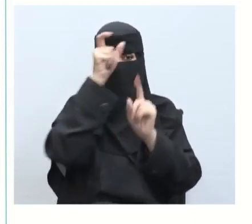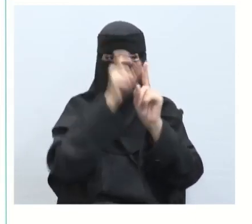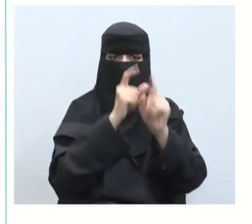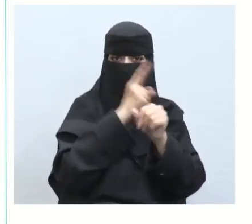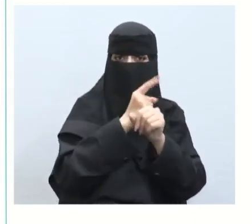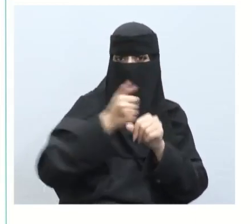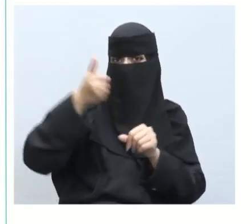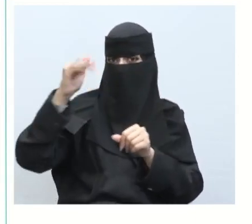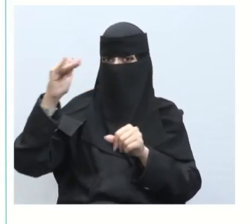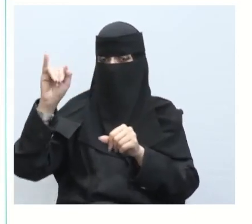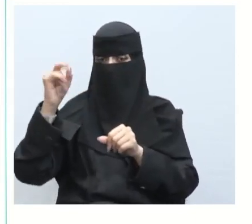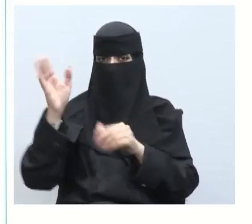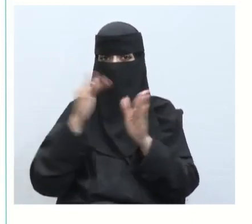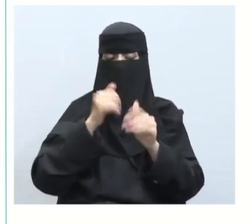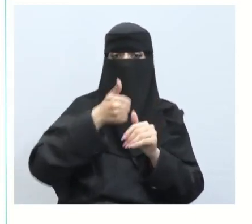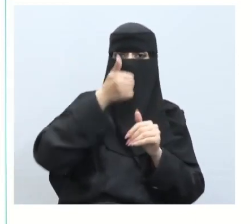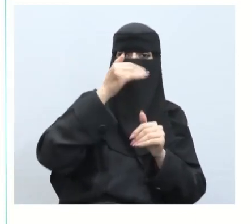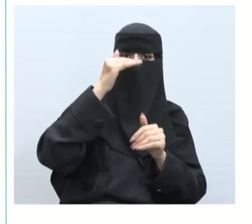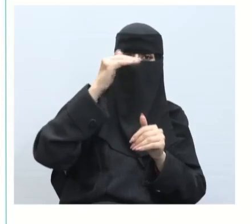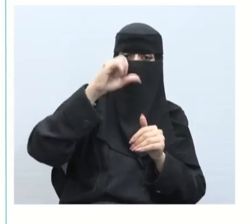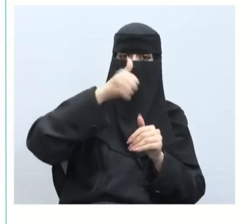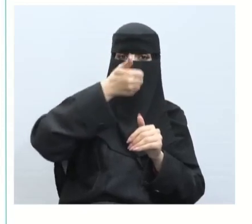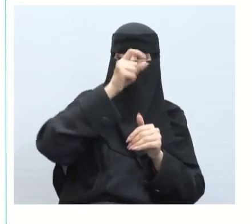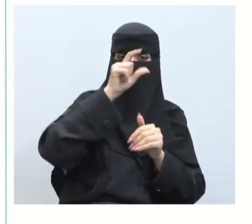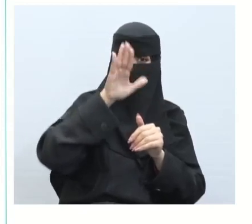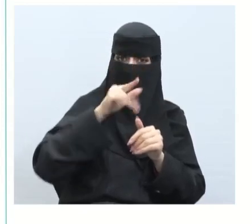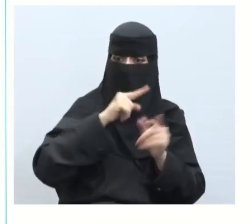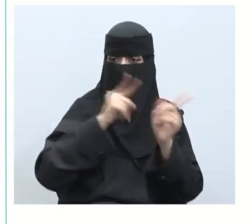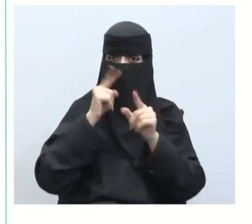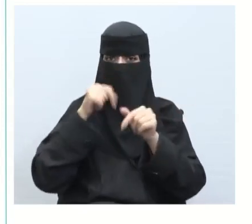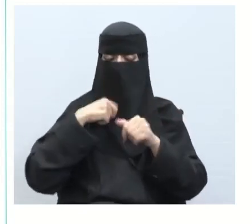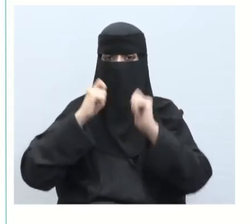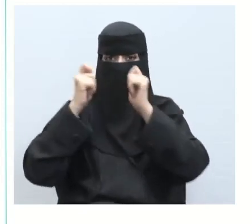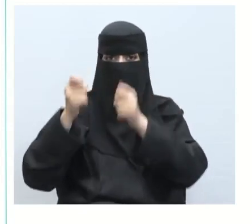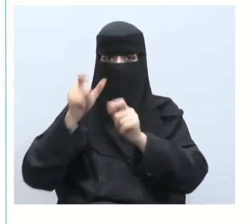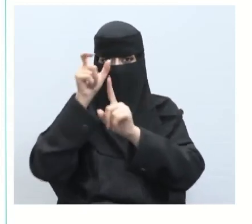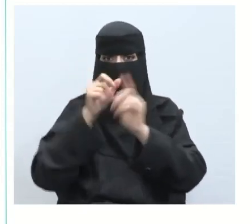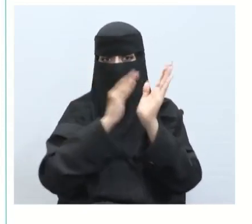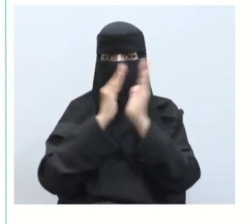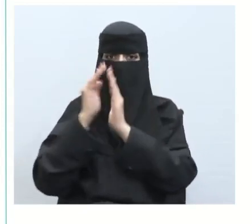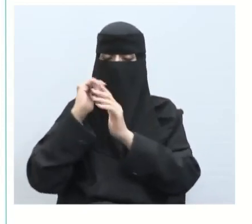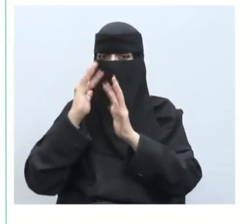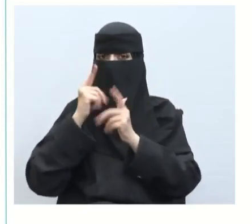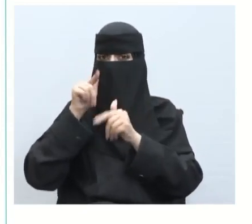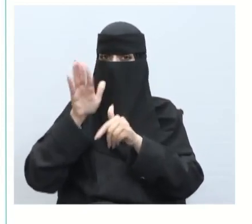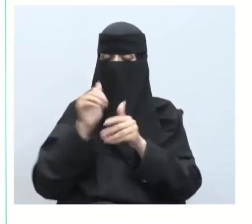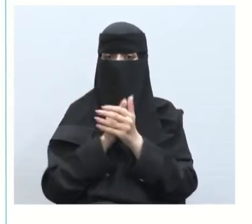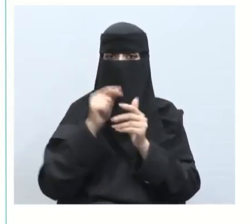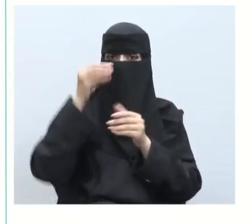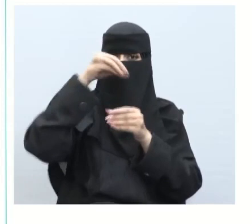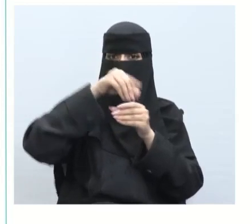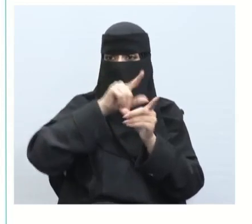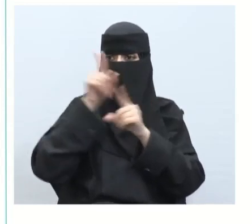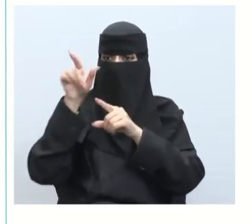وخالد كلاهما يقدم مثلا نفس المواد وبالتالي اين س سيضع